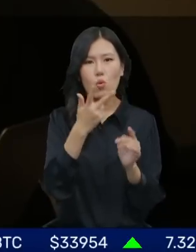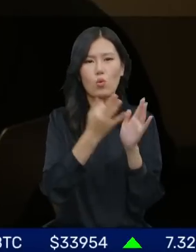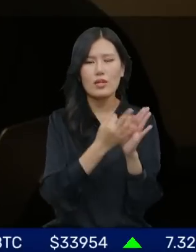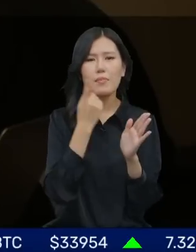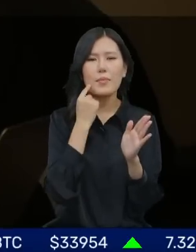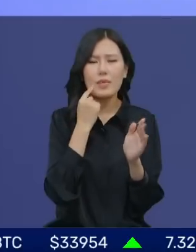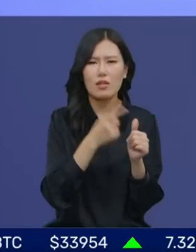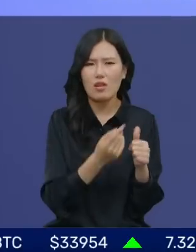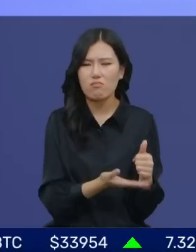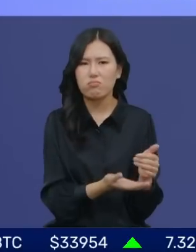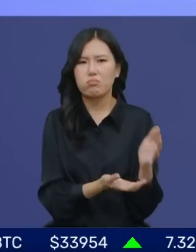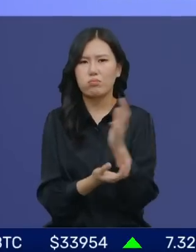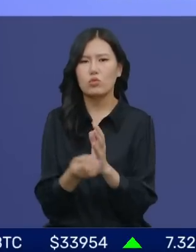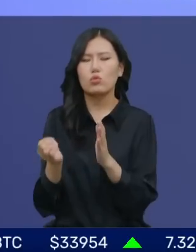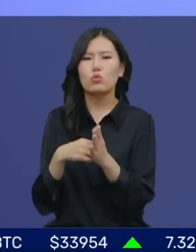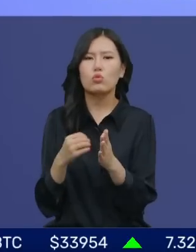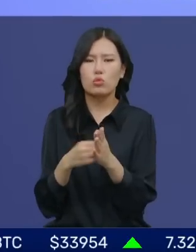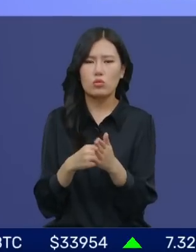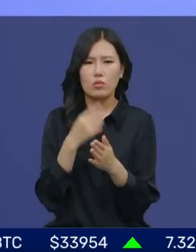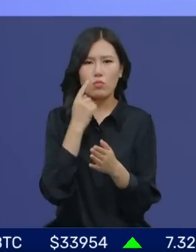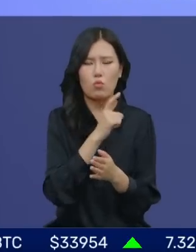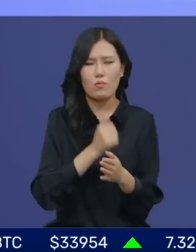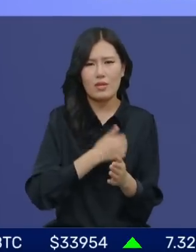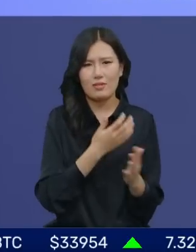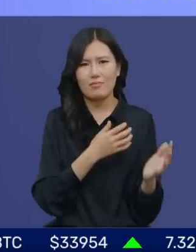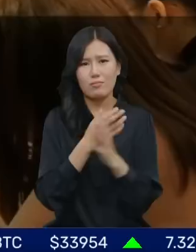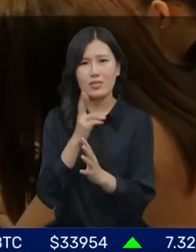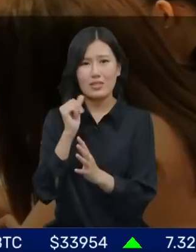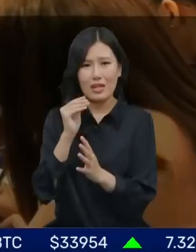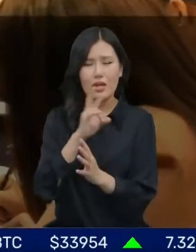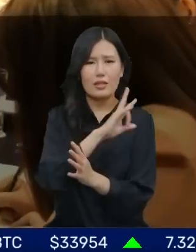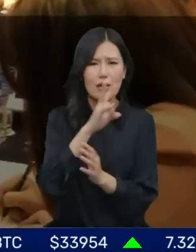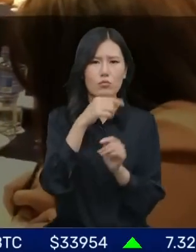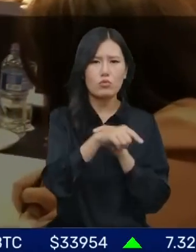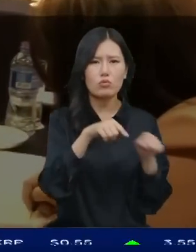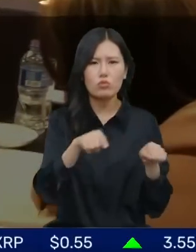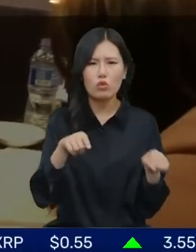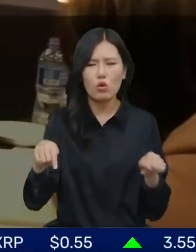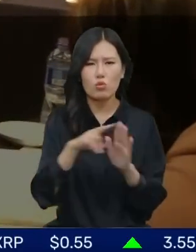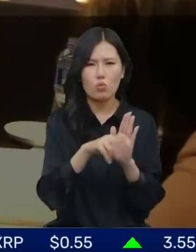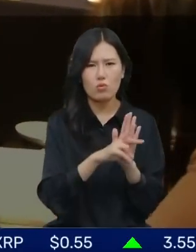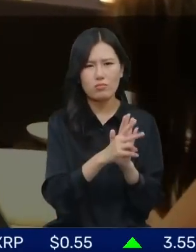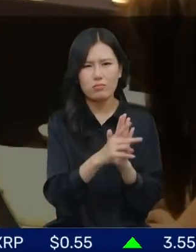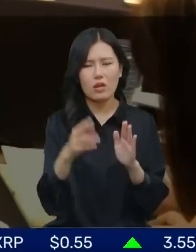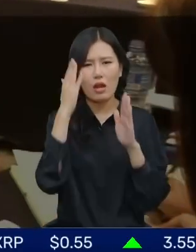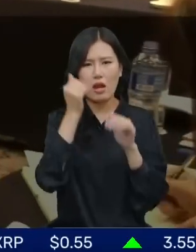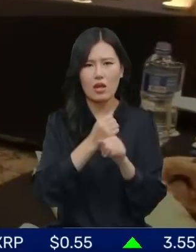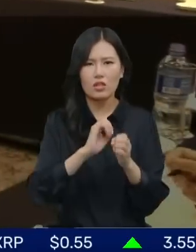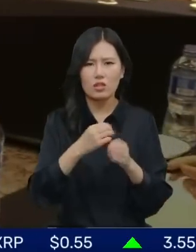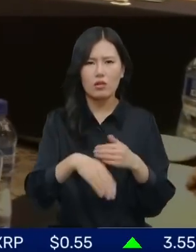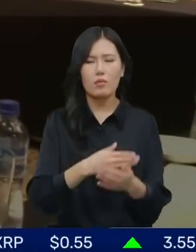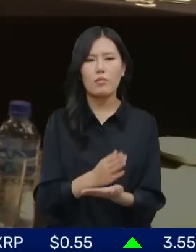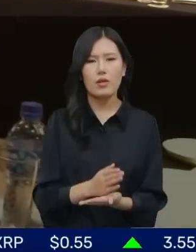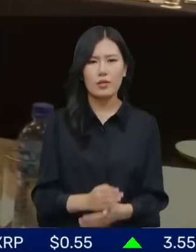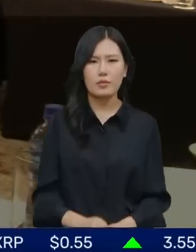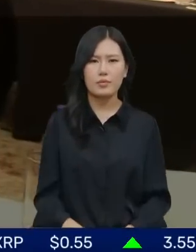За эмэгтэйчүүдийн улс төрдөг тэгш оролцоог нэмэгдүүлэхэд намууд тус бүр дэ дотоод бодлогынхаа хүрээнд анхаарч ажиллаж байна гэлээ.